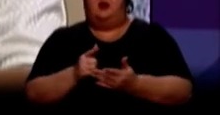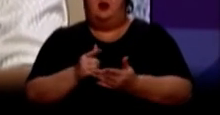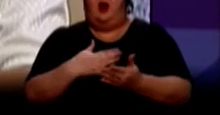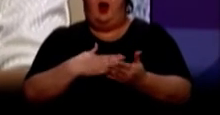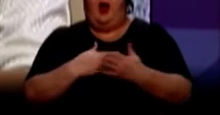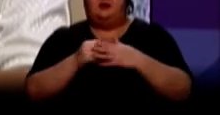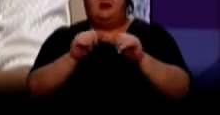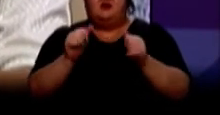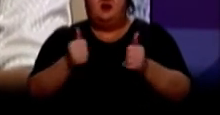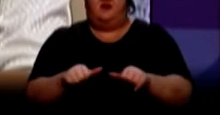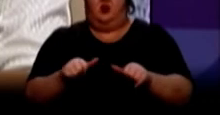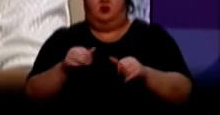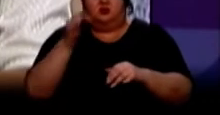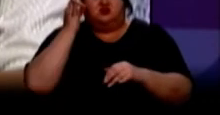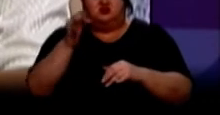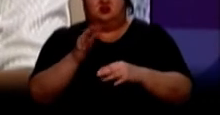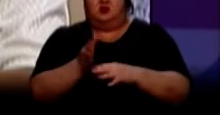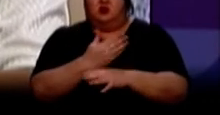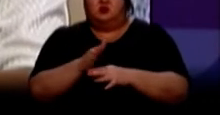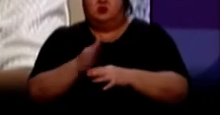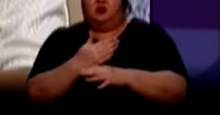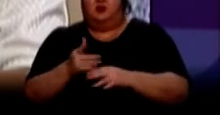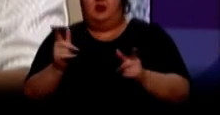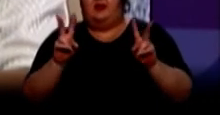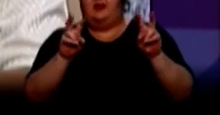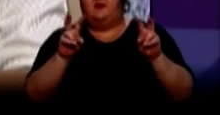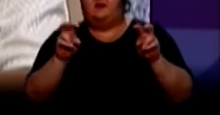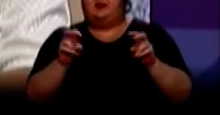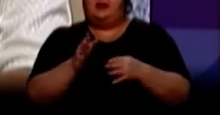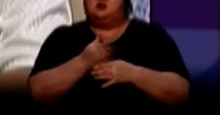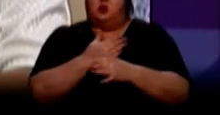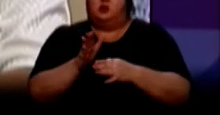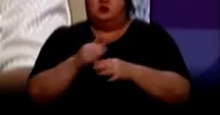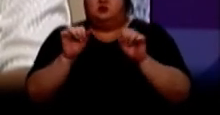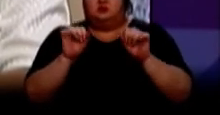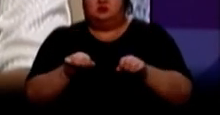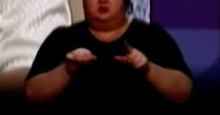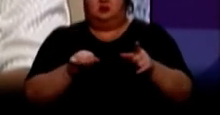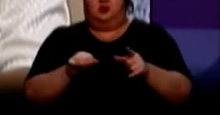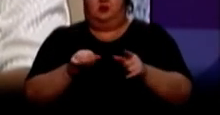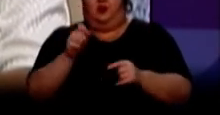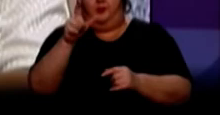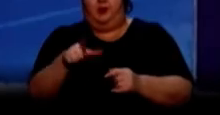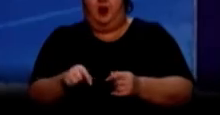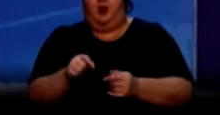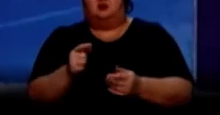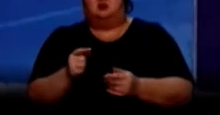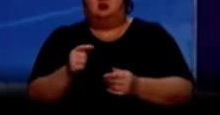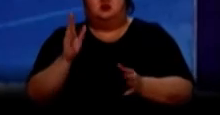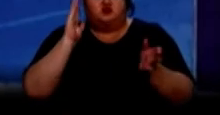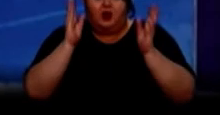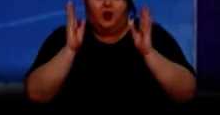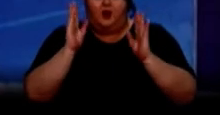формі. Там чітко розписано, які види вторсировини сортуються. Прямо там пляшка з-під шампуню.